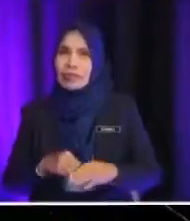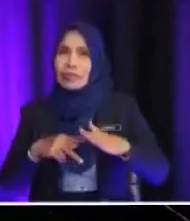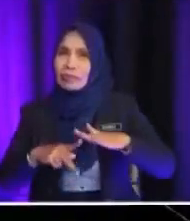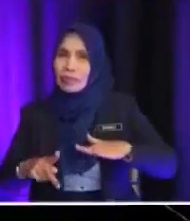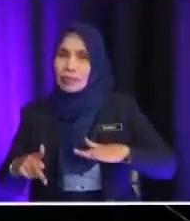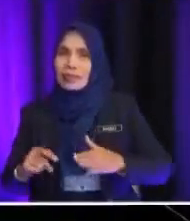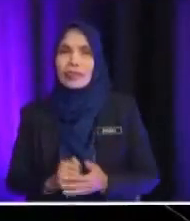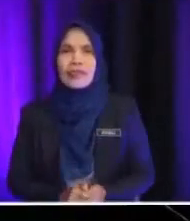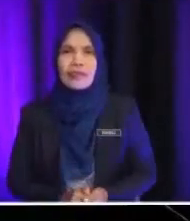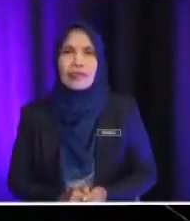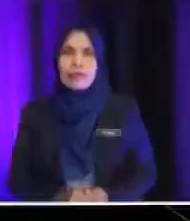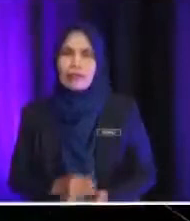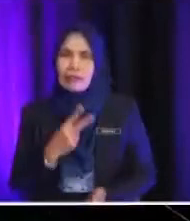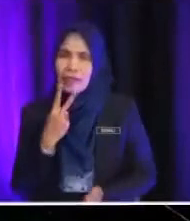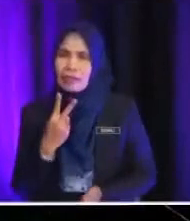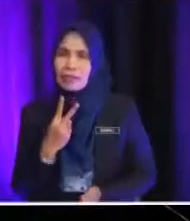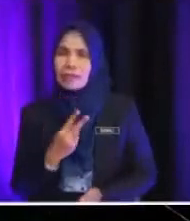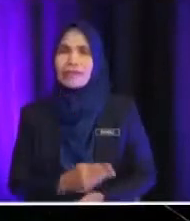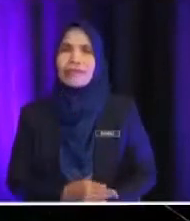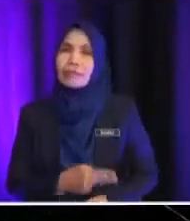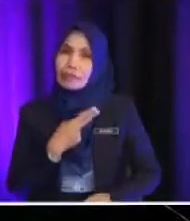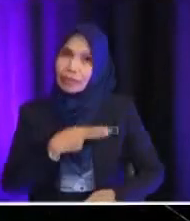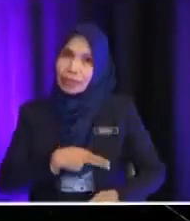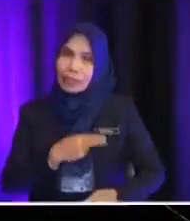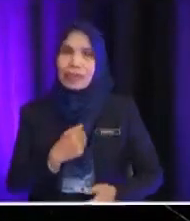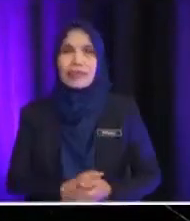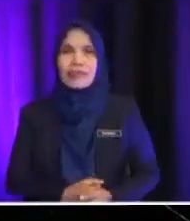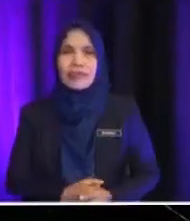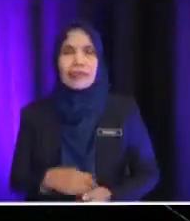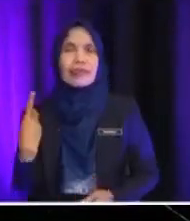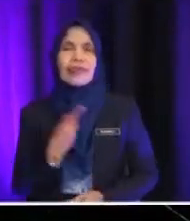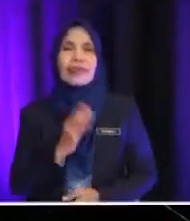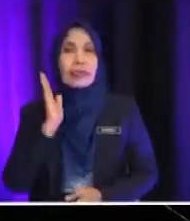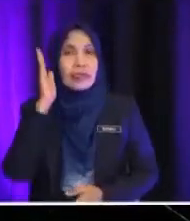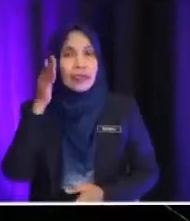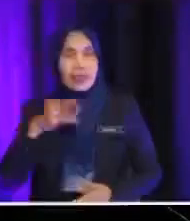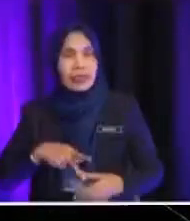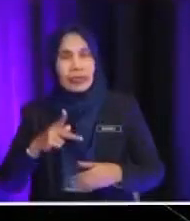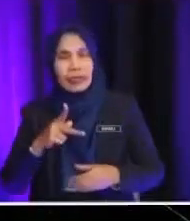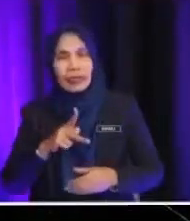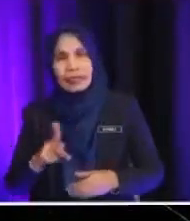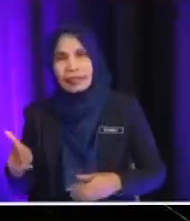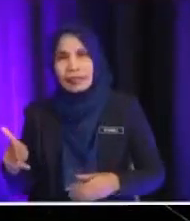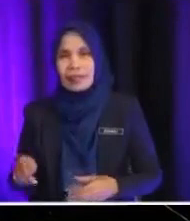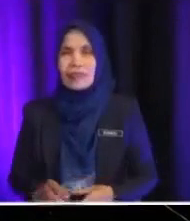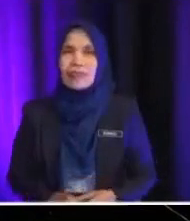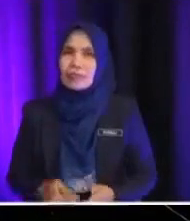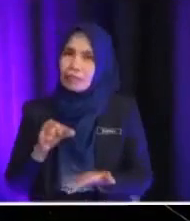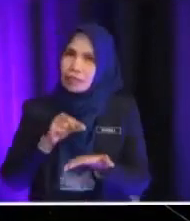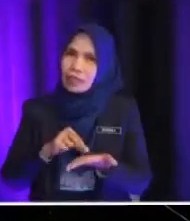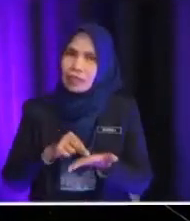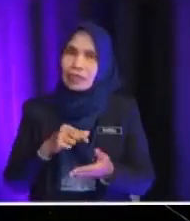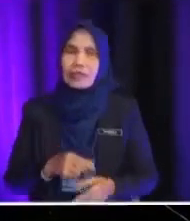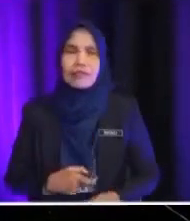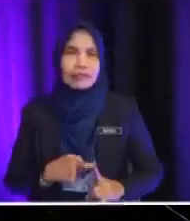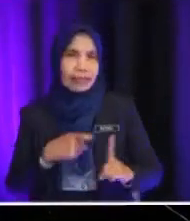Okey, masa dah cukup 1 jam. Jadi kita akan keluarkan ayam daripada ketuhar dan kita akan mulakan proses menghias dan